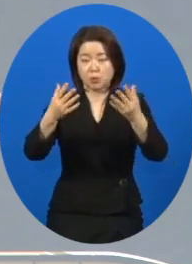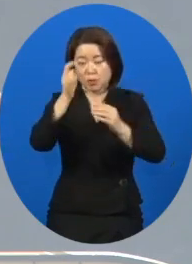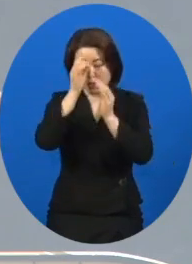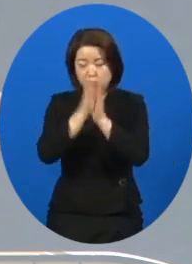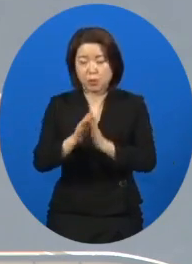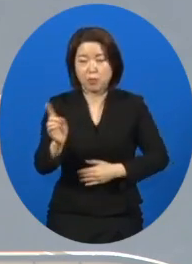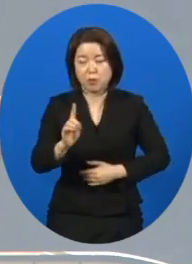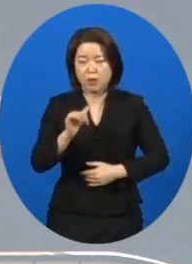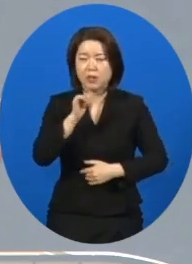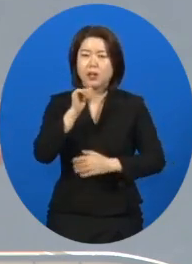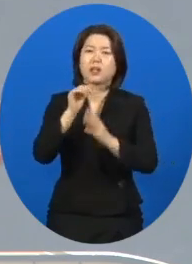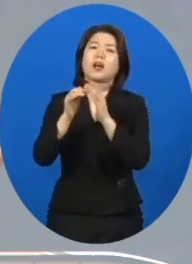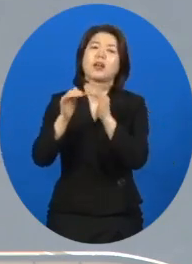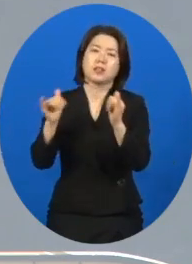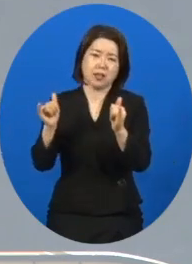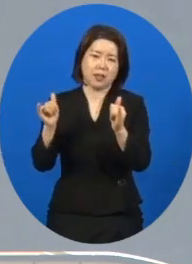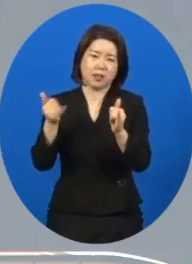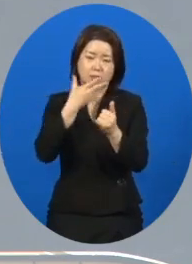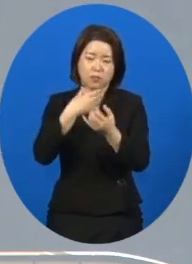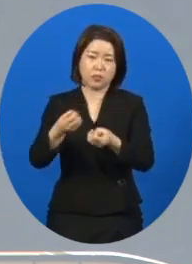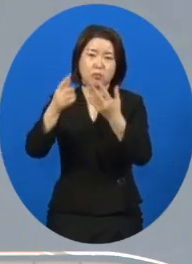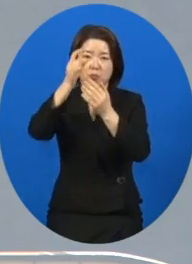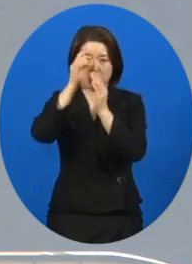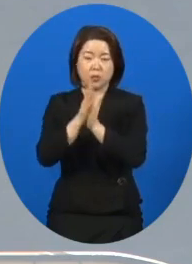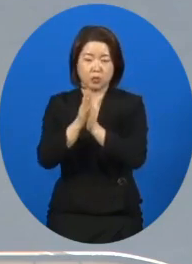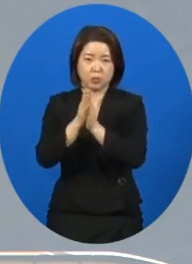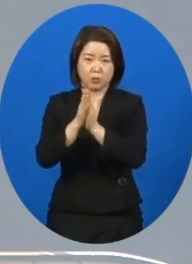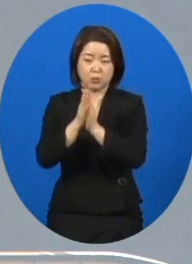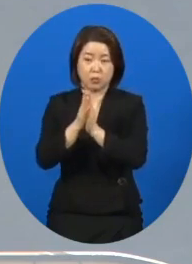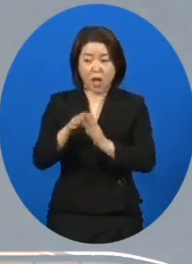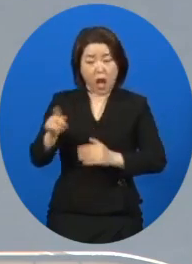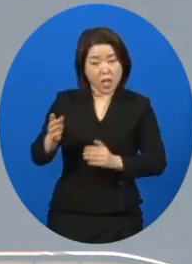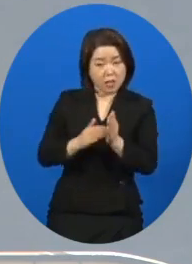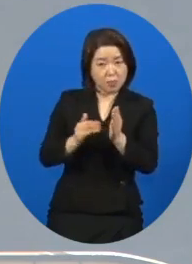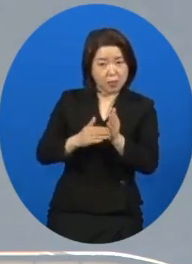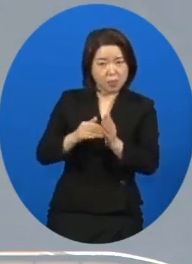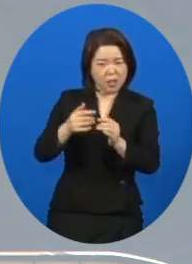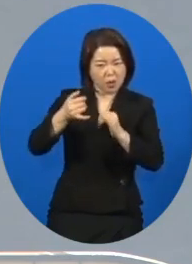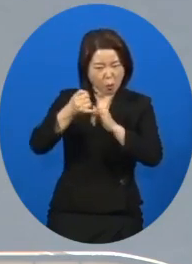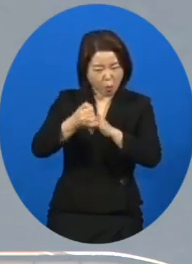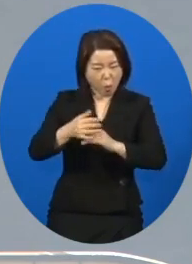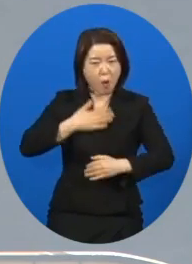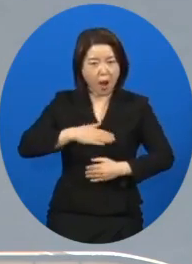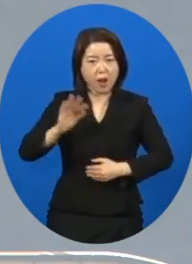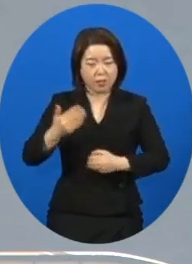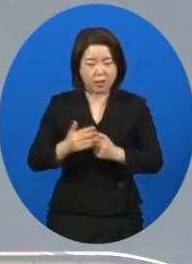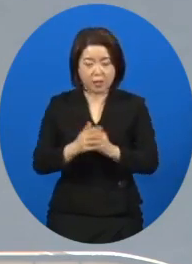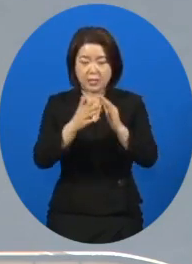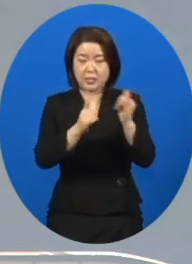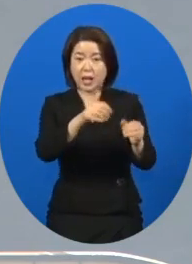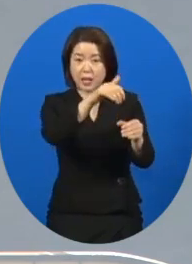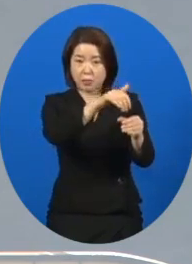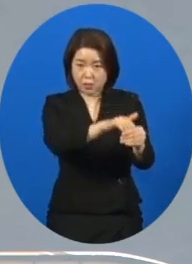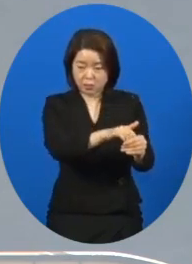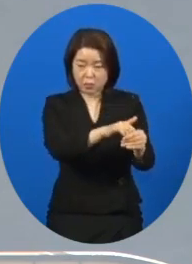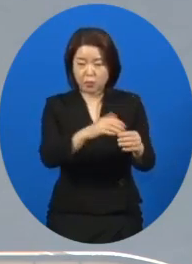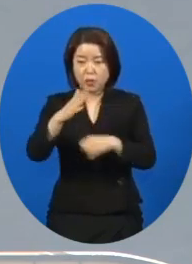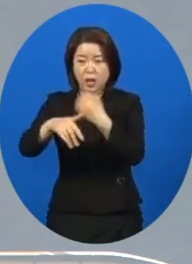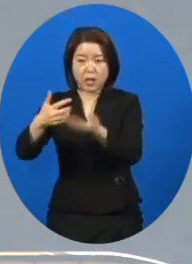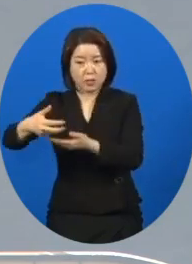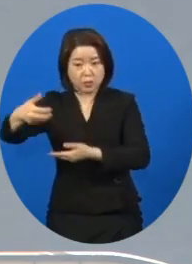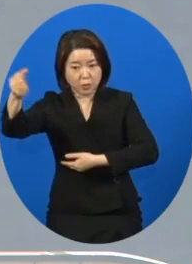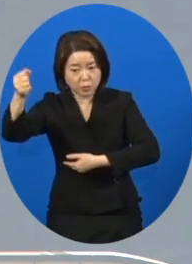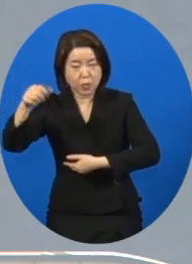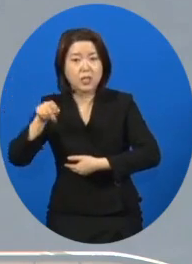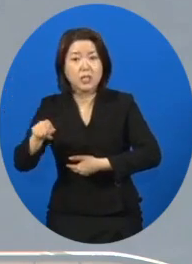사람의 축복기도예요. 이 비밀을 알아야 돼요. 사람에게 심고 하나님이 거두게